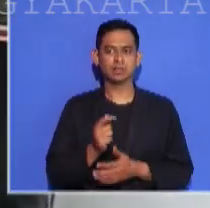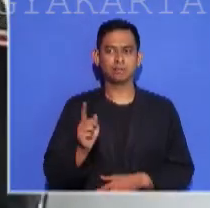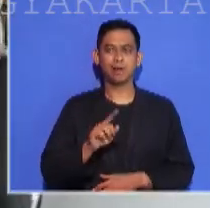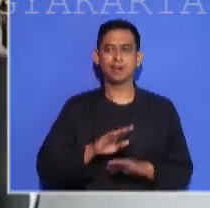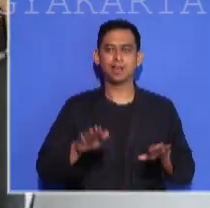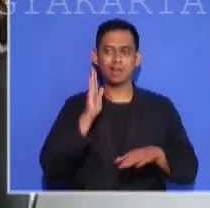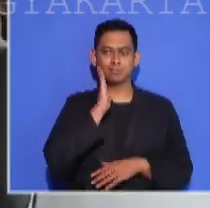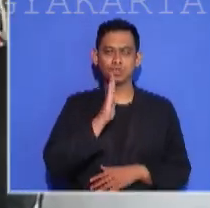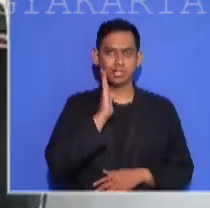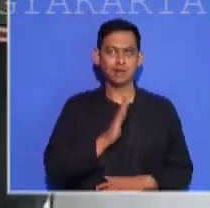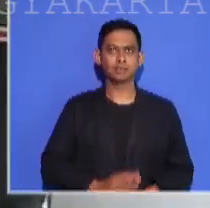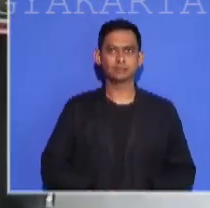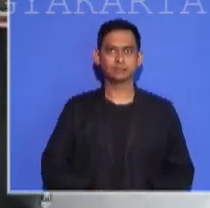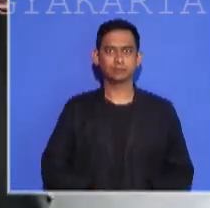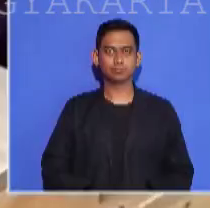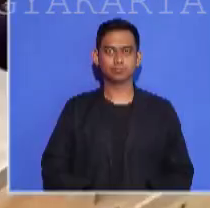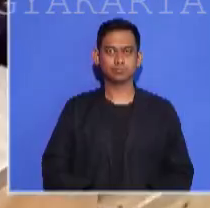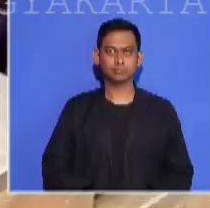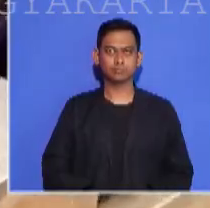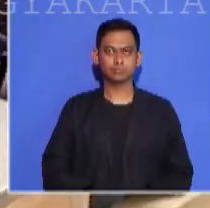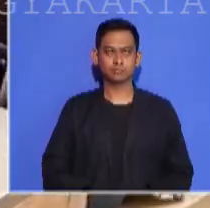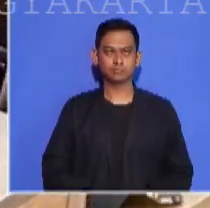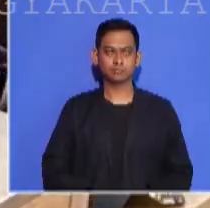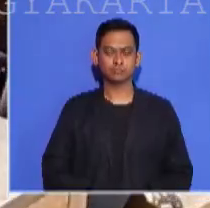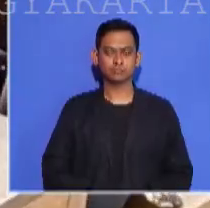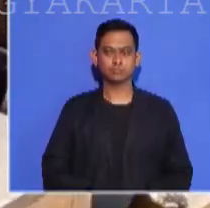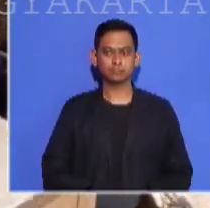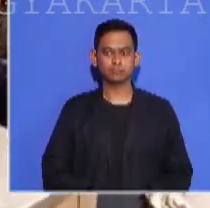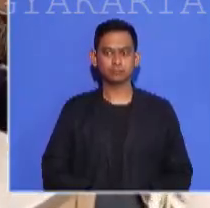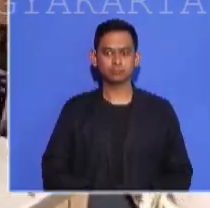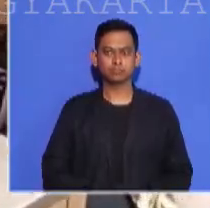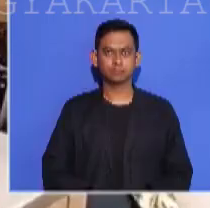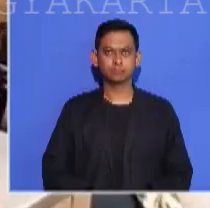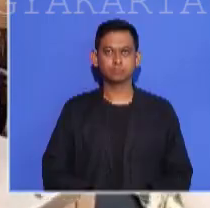pelajar. Demikian, Paulus Yesayati TVRI Yogyakarta melaporkan.